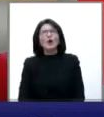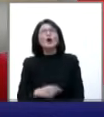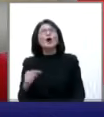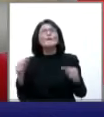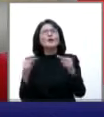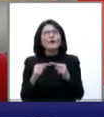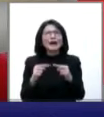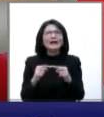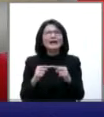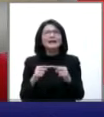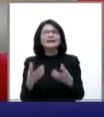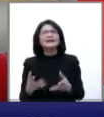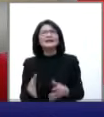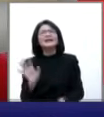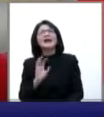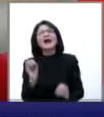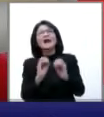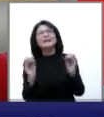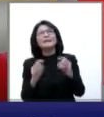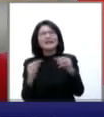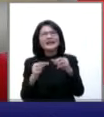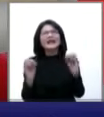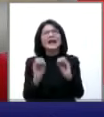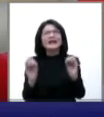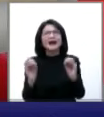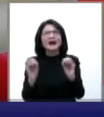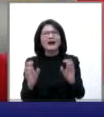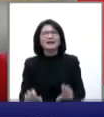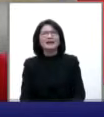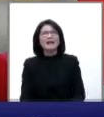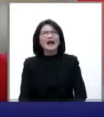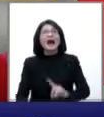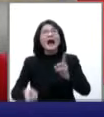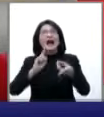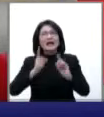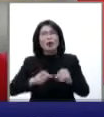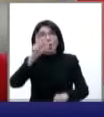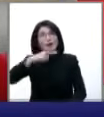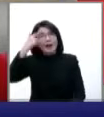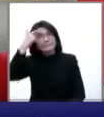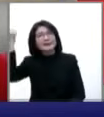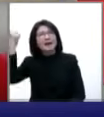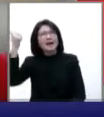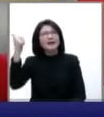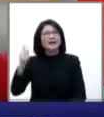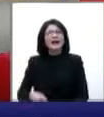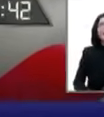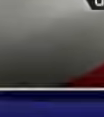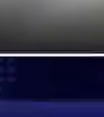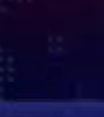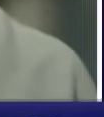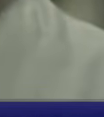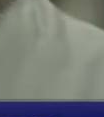verbal dan nonverbal semuanya Selaras mengatakan mengenai hal yang receh tersebut begitu Oke kalau dari Pak Suko